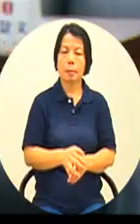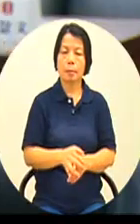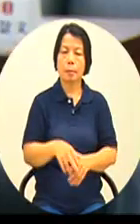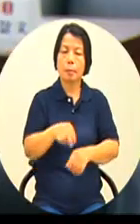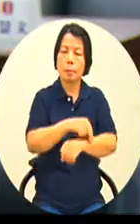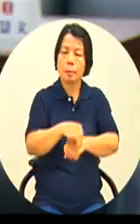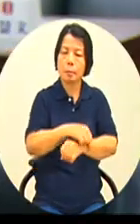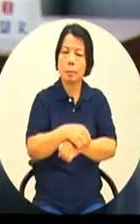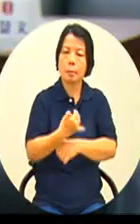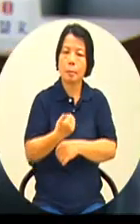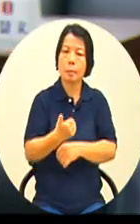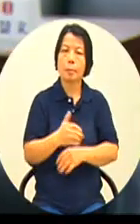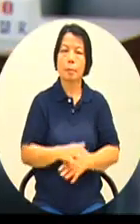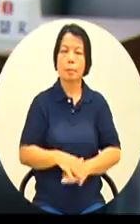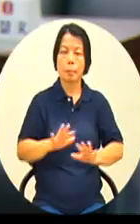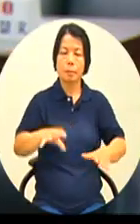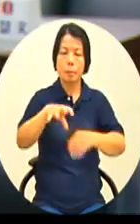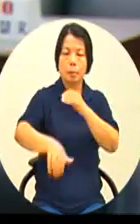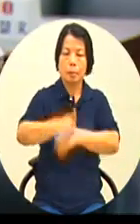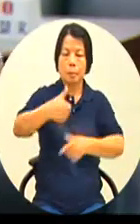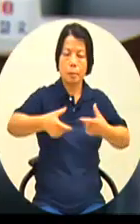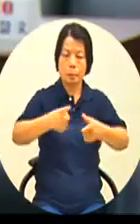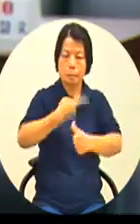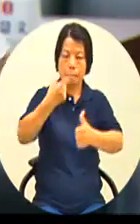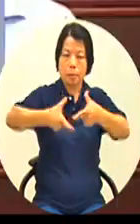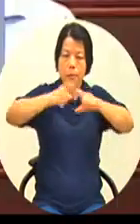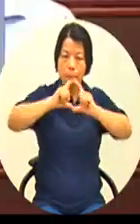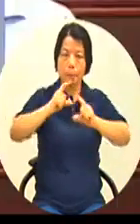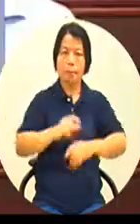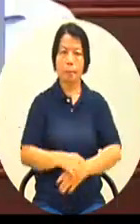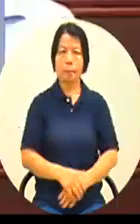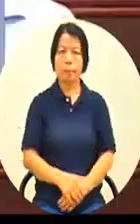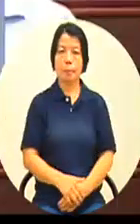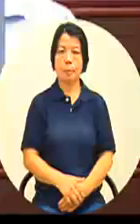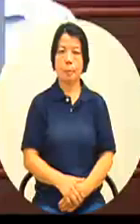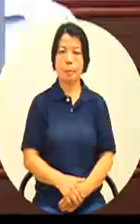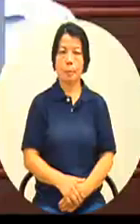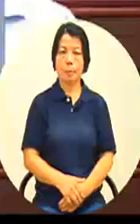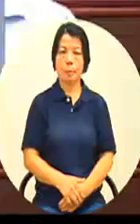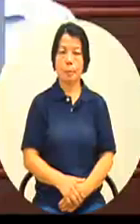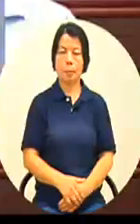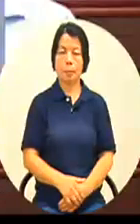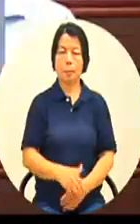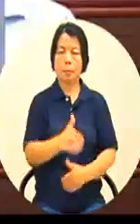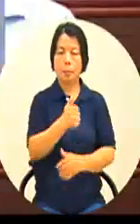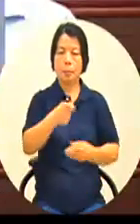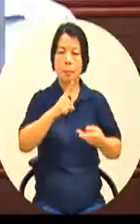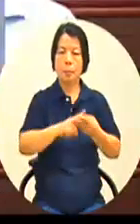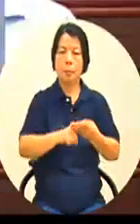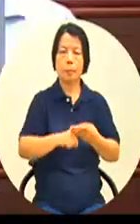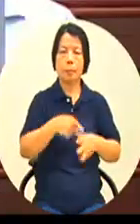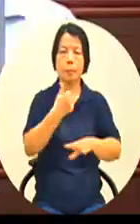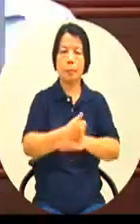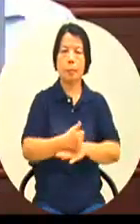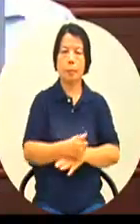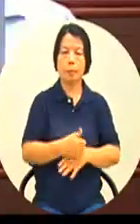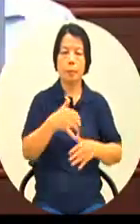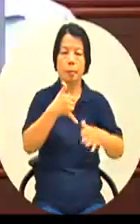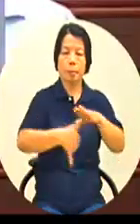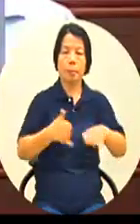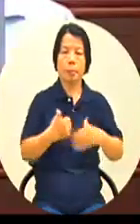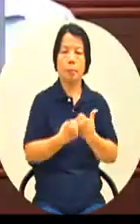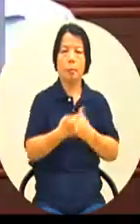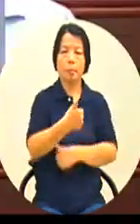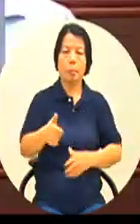我请拜托局长吼，先回答一下。 来，交通局陈局长请答复。 好，谢谢主席，谢谢沈议员哈。沈议员长期一直关心我